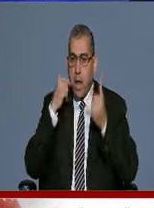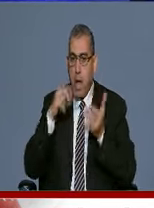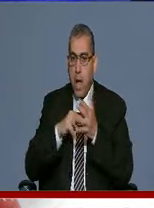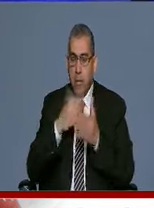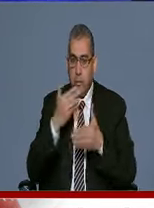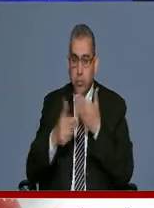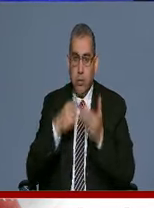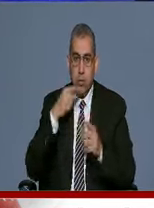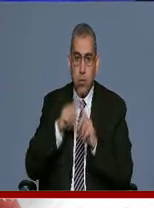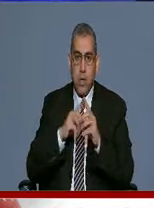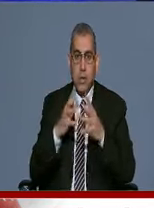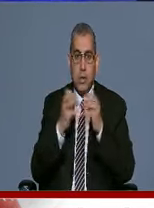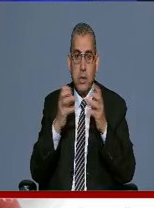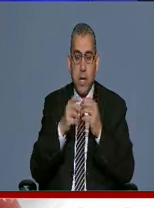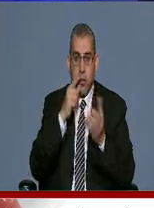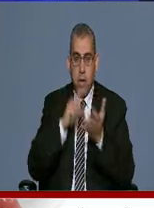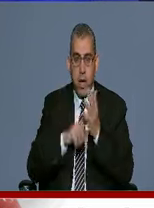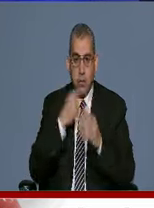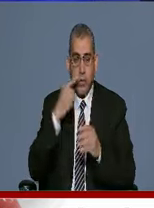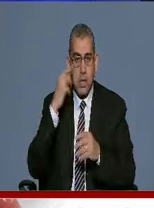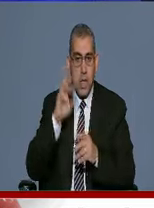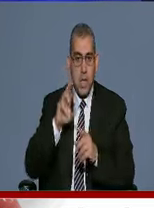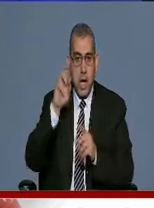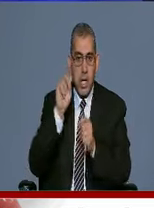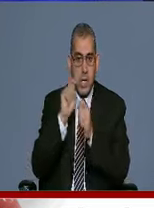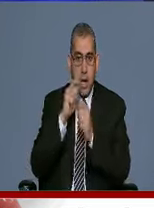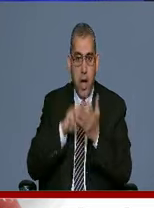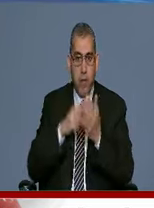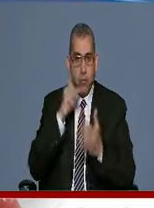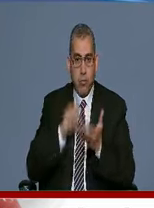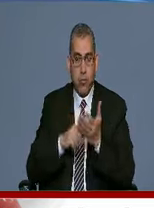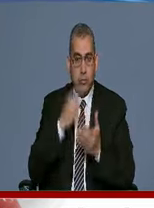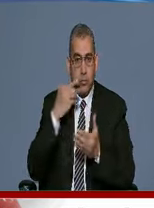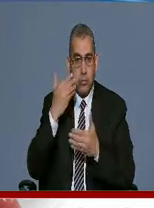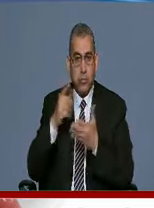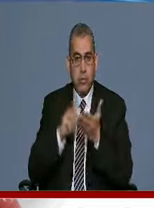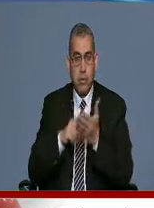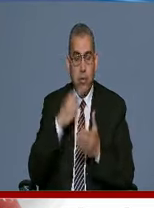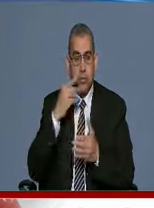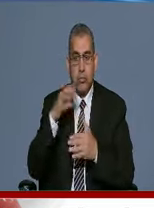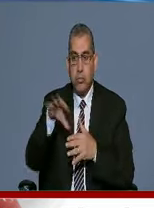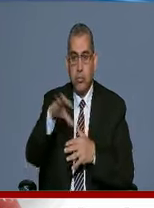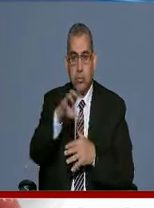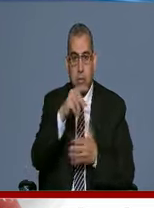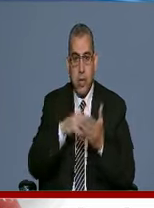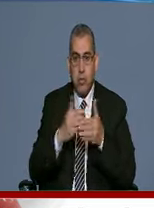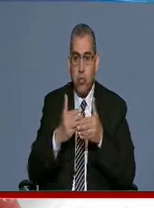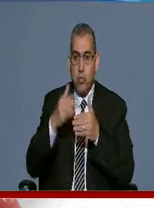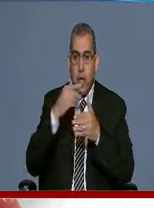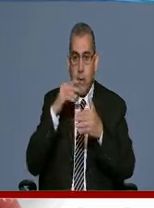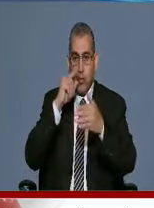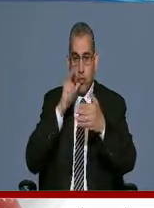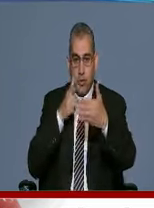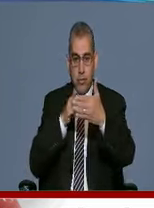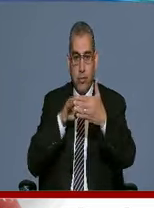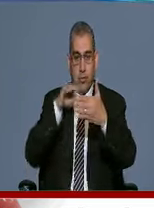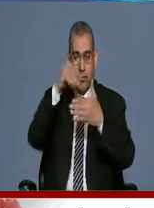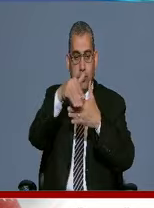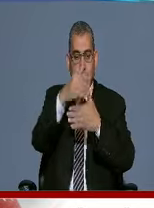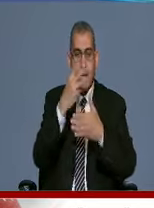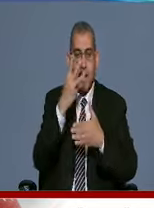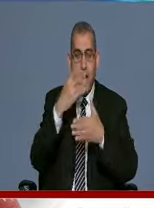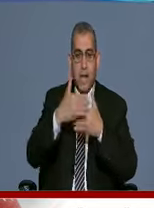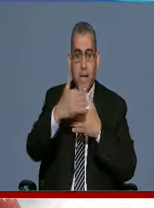الأخرى. تحليل الفيديو يا فندم بالذكاء الاصطناعي، ونفذنا نموذج للإدراك الجغرافي وتصميم ثلاثية الأبعاد، وحاليا يا فندم بننفذ